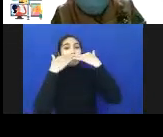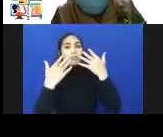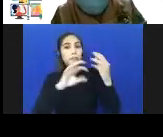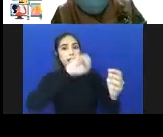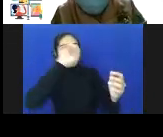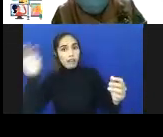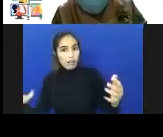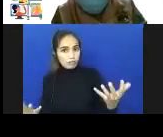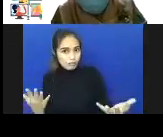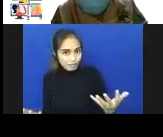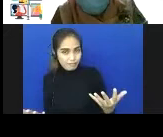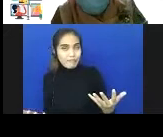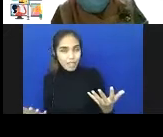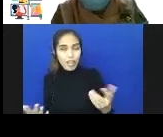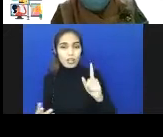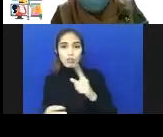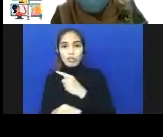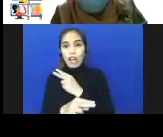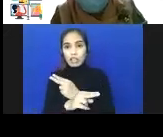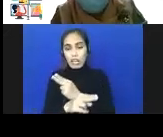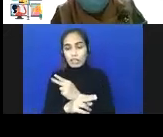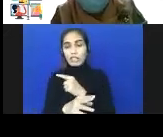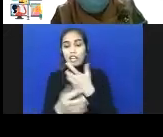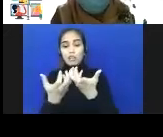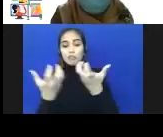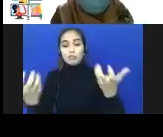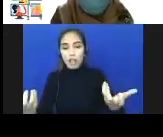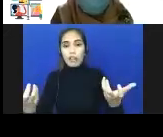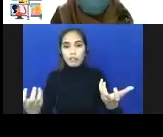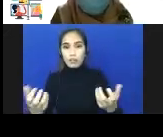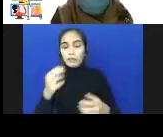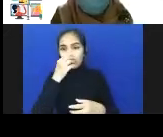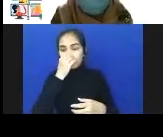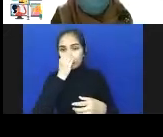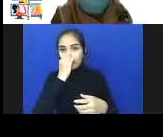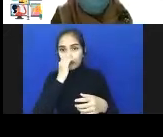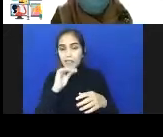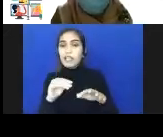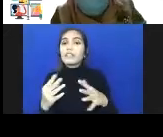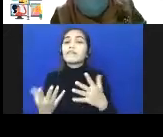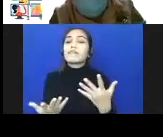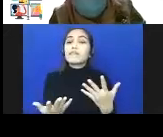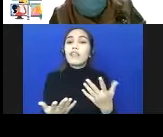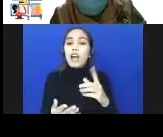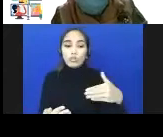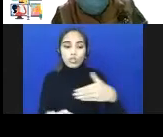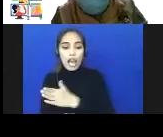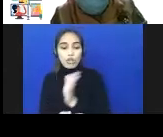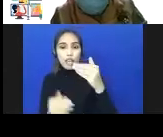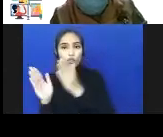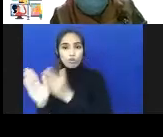sakit. Mungkin ini yang dilaksanakan di Puskesmas Katapang. Jadi pasien yang datang di depan